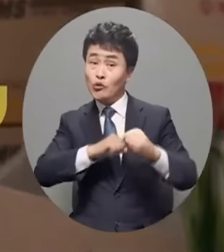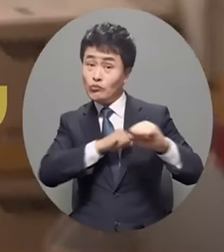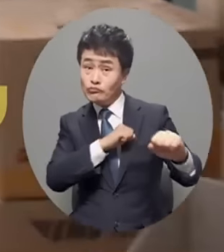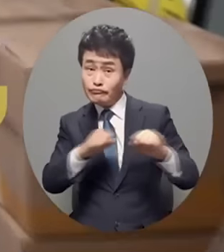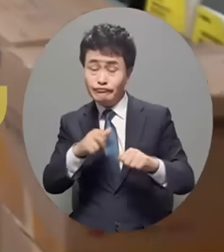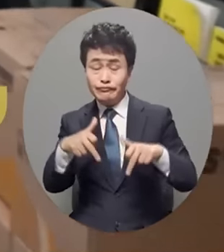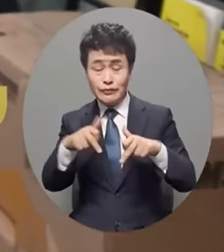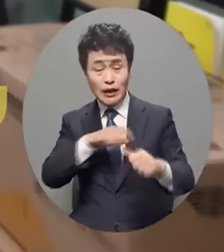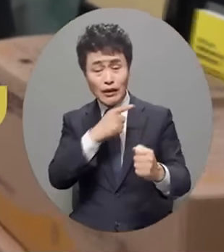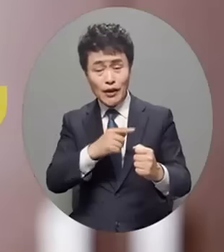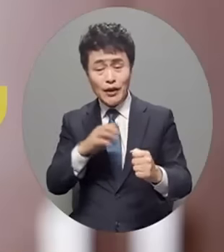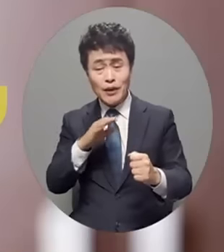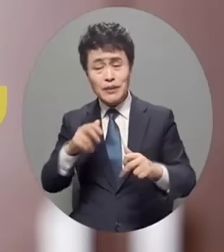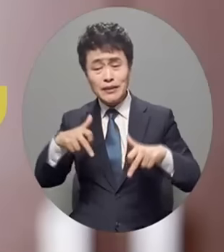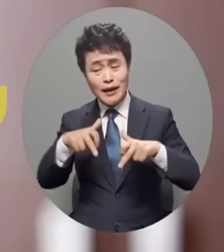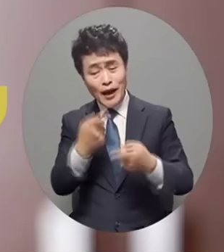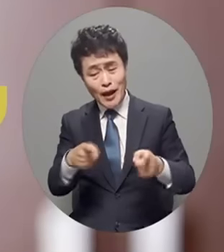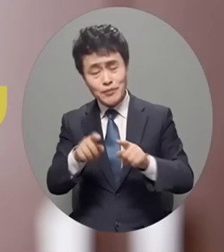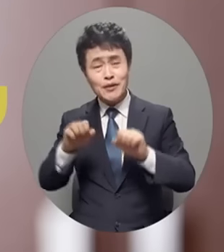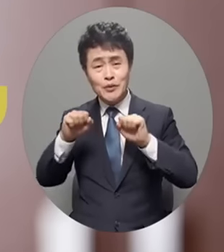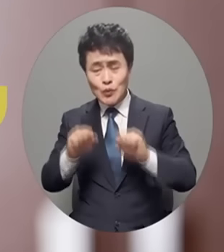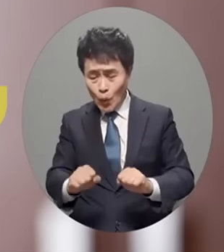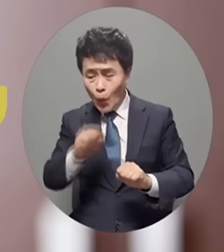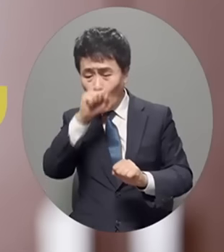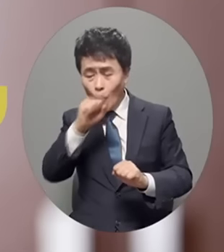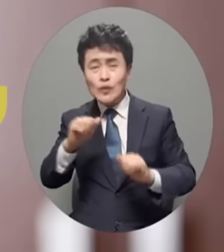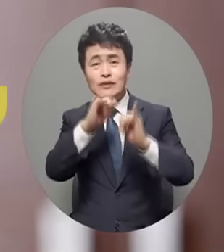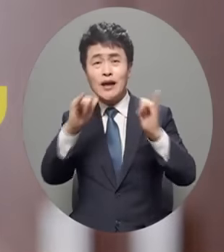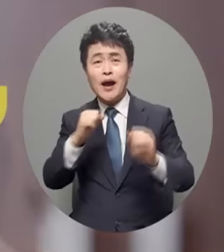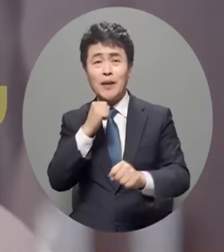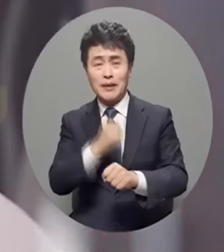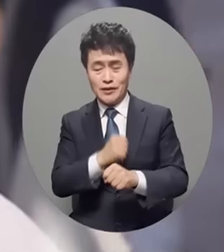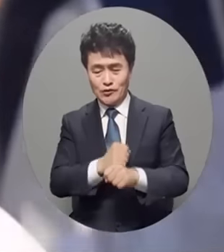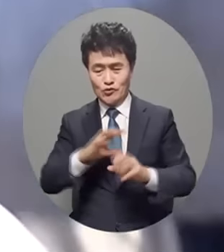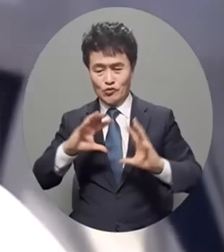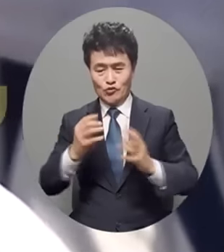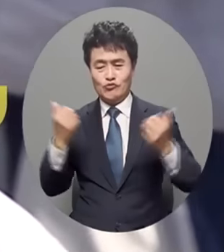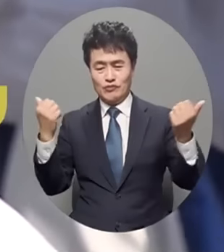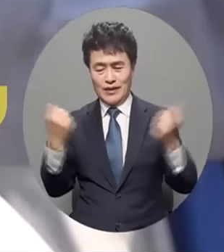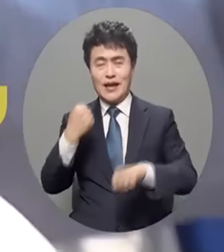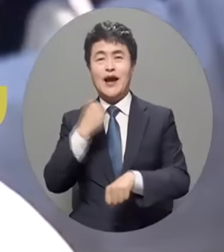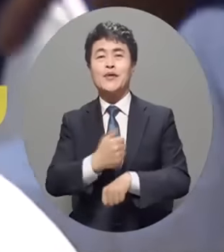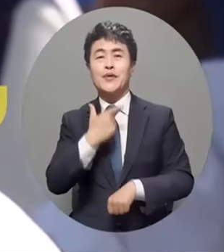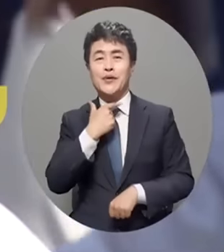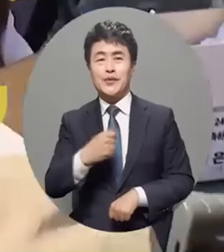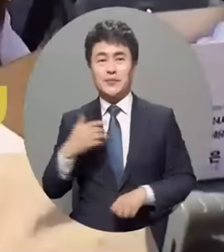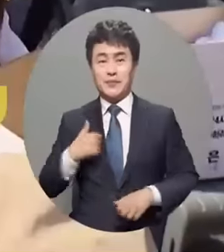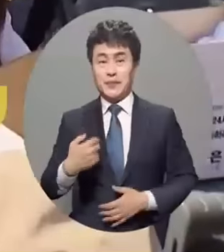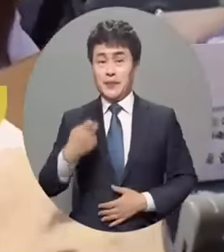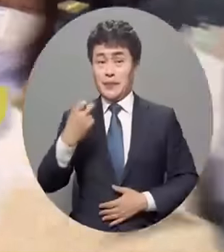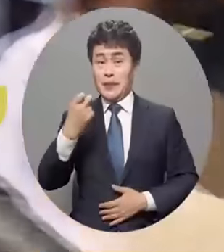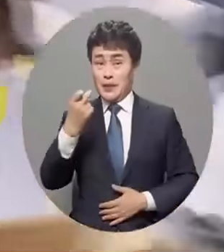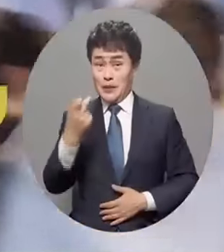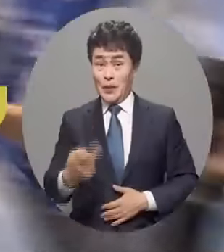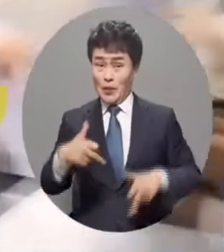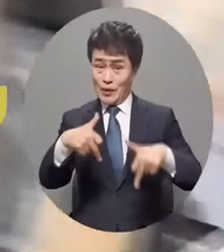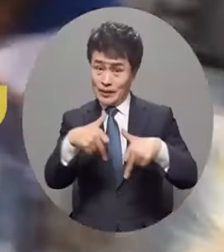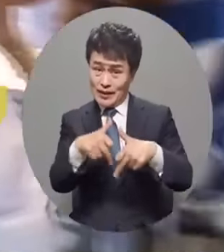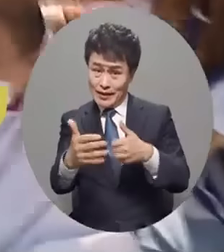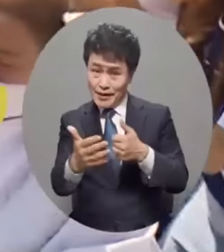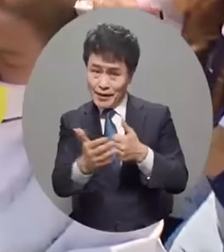장애인과 비장애인이 함께 살아가기 좋은 사회로 만드는 이제 그런 일을 국회에서 해야겠다. 이제 동생이 장애로